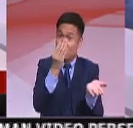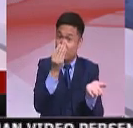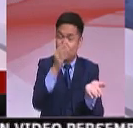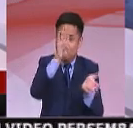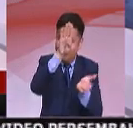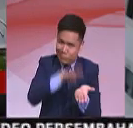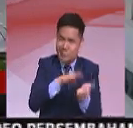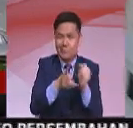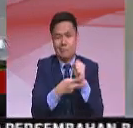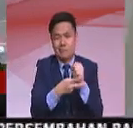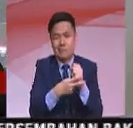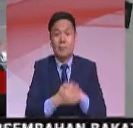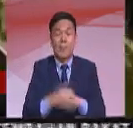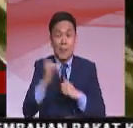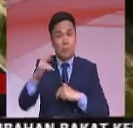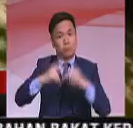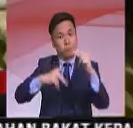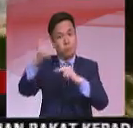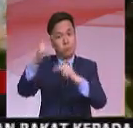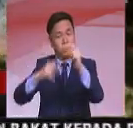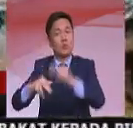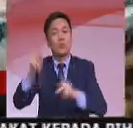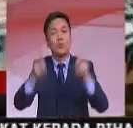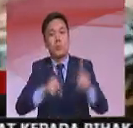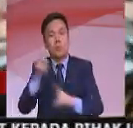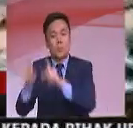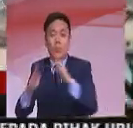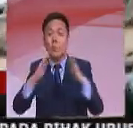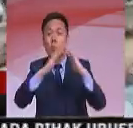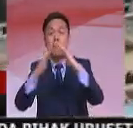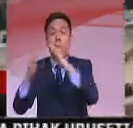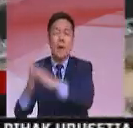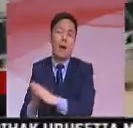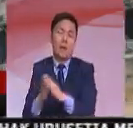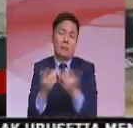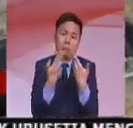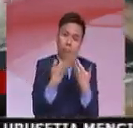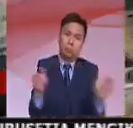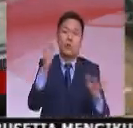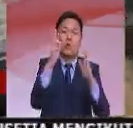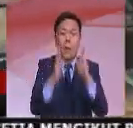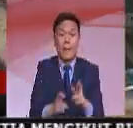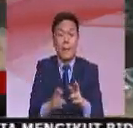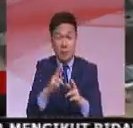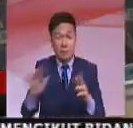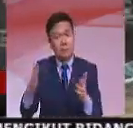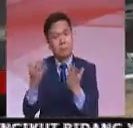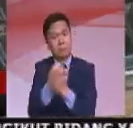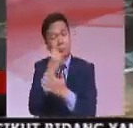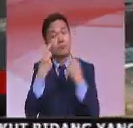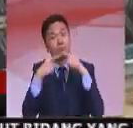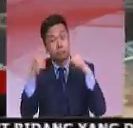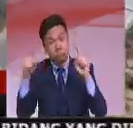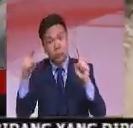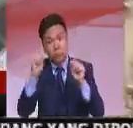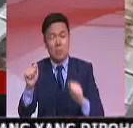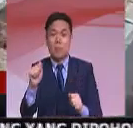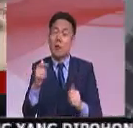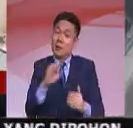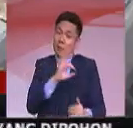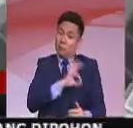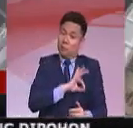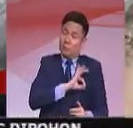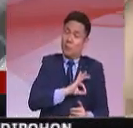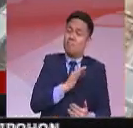Dan katanya projek pembangunan semula perumahan awam di Malaysia dilihat mencapai kejayaan dan memberi keuntungan kepada rakyat